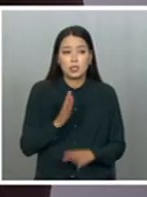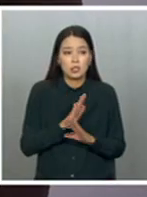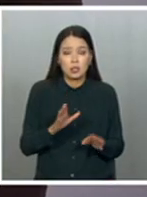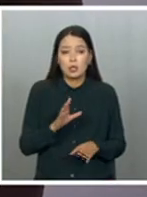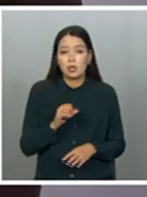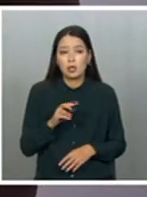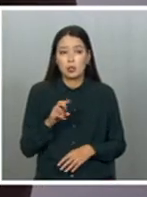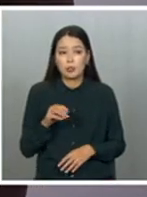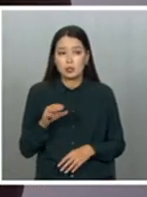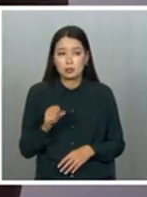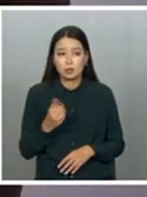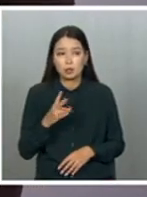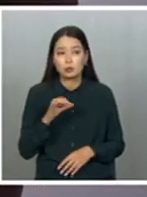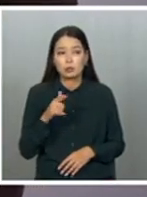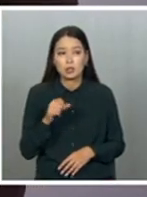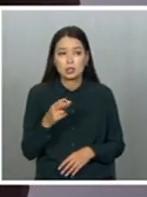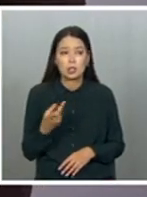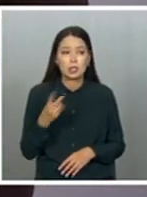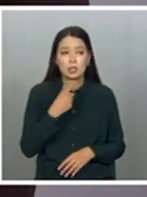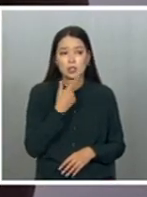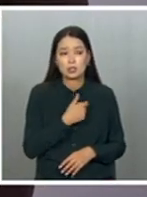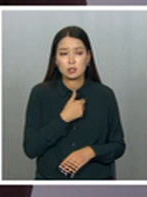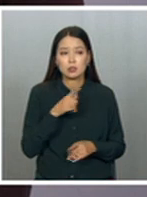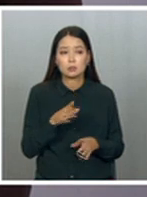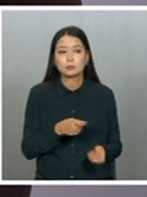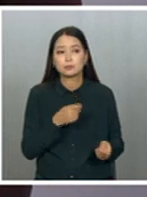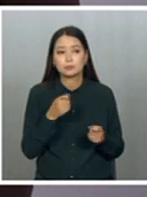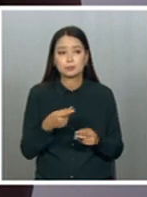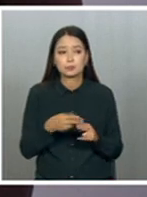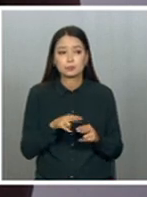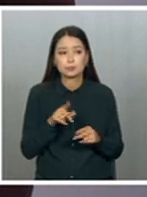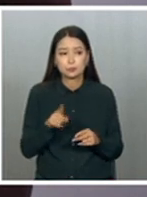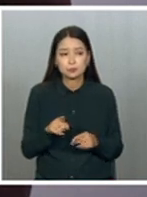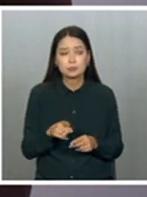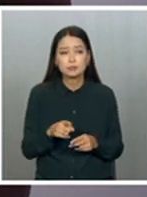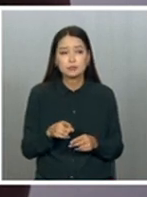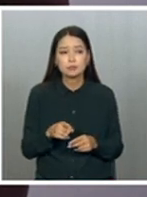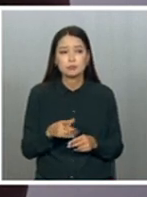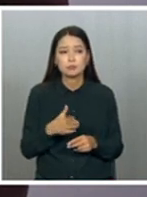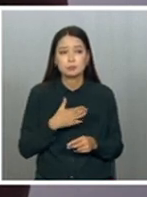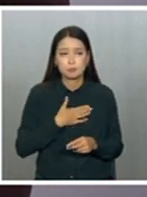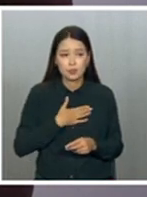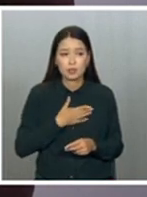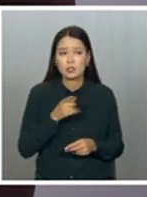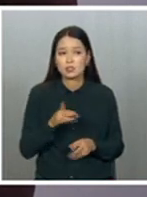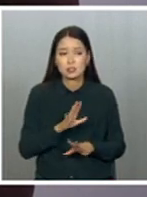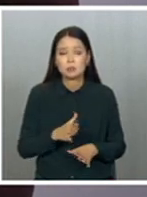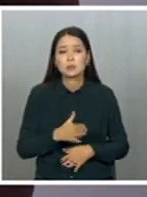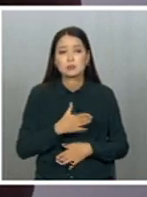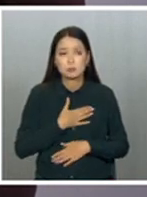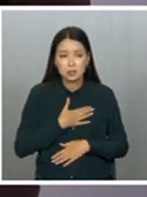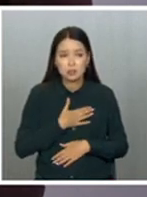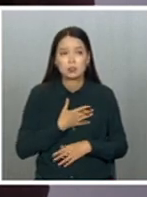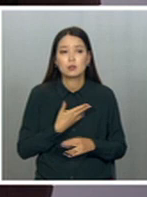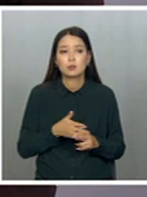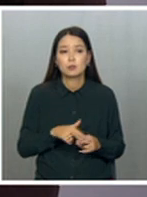әлбәтті, Нұрғазыны екі солдатқа сүйреп апарып, жер тандырға жыққан мен, сен емес мына мен деп, бұл